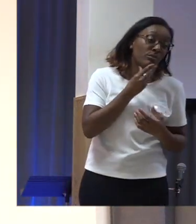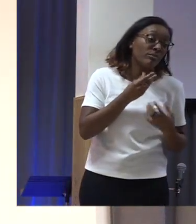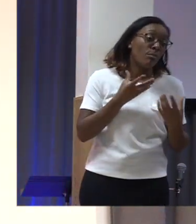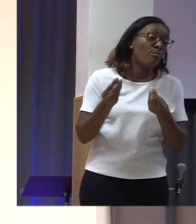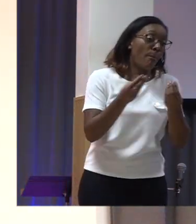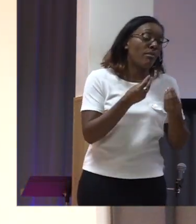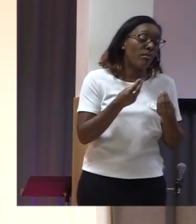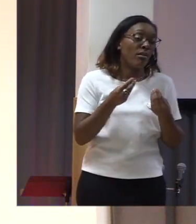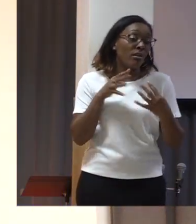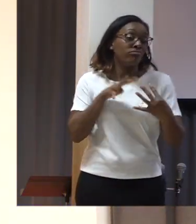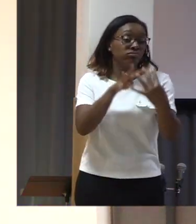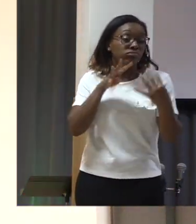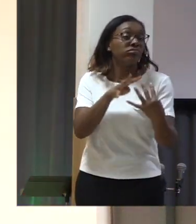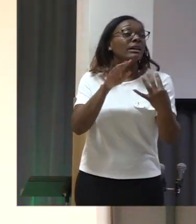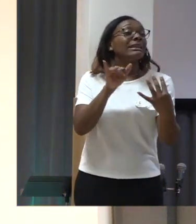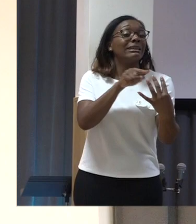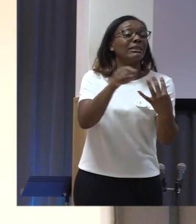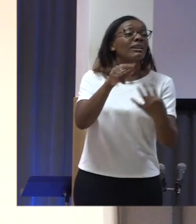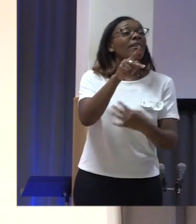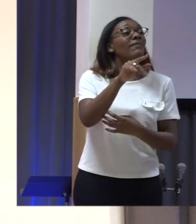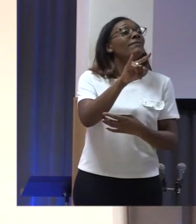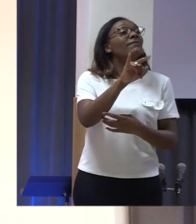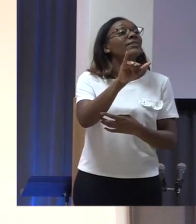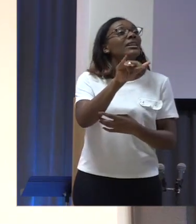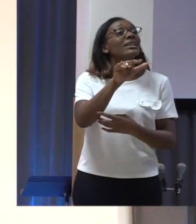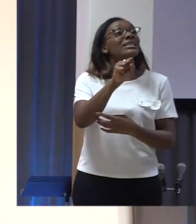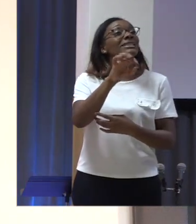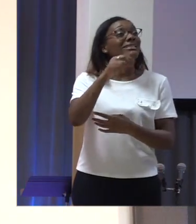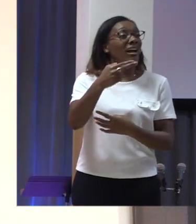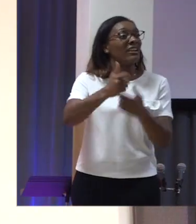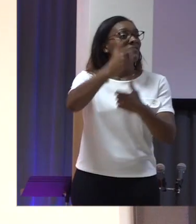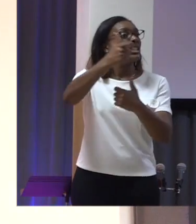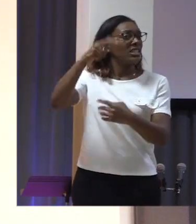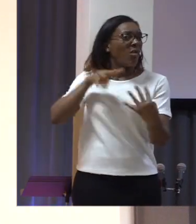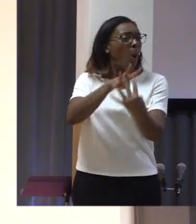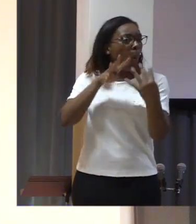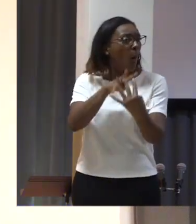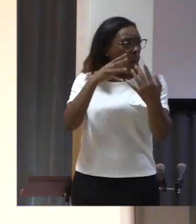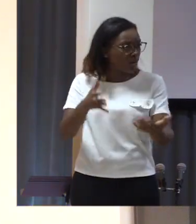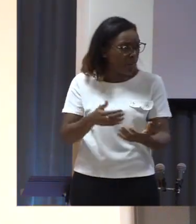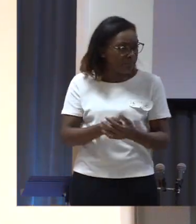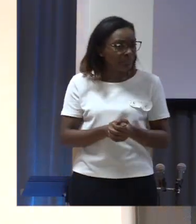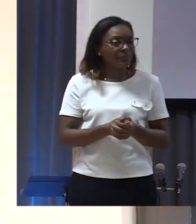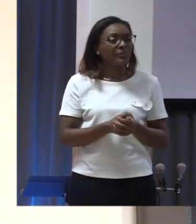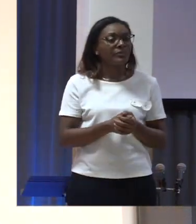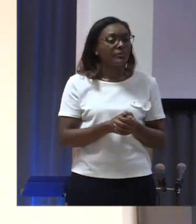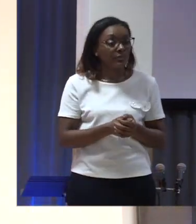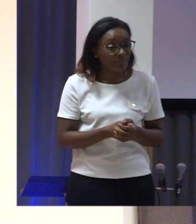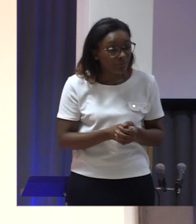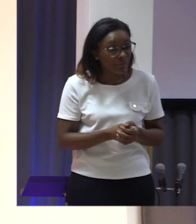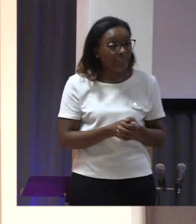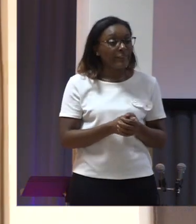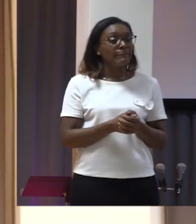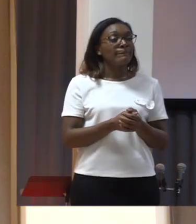leur type de gouvernance. Parce que lorsque nous lisons dans Genèse 26, il est écrit que Isaac s'en alla chez Abimélec, roi